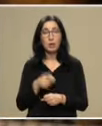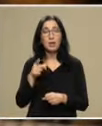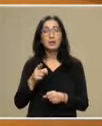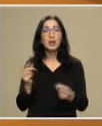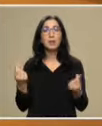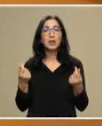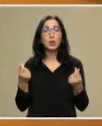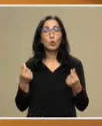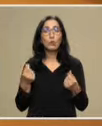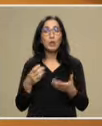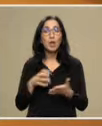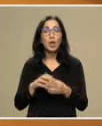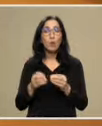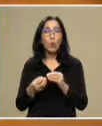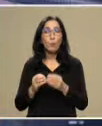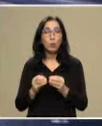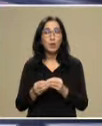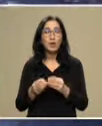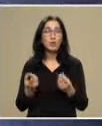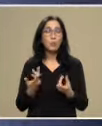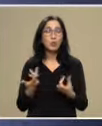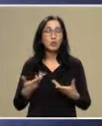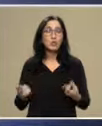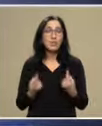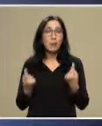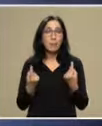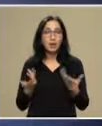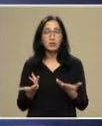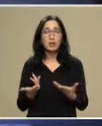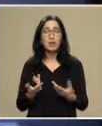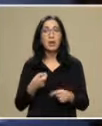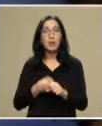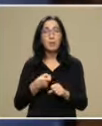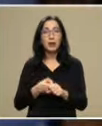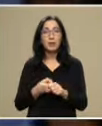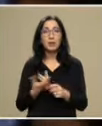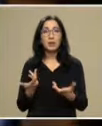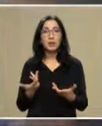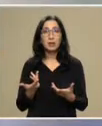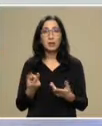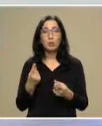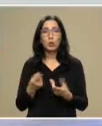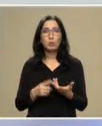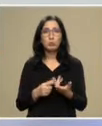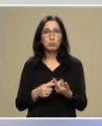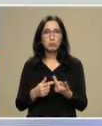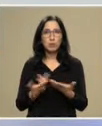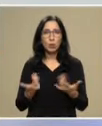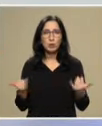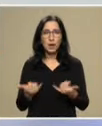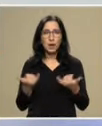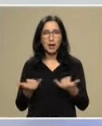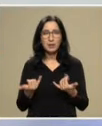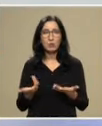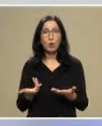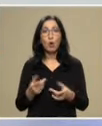имат игрови компоненти, могат да са много интересни, да са забавни, всъщност е начин за създаване на ресурс от учителя, което е доста така